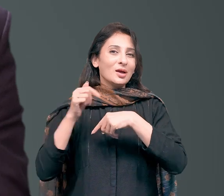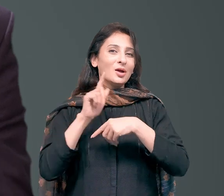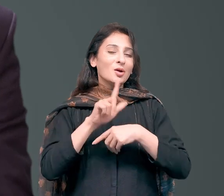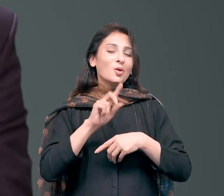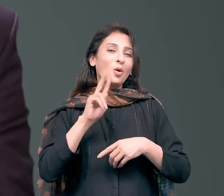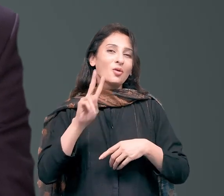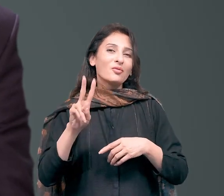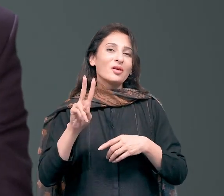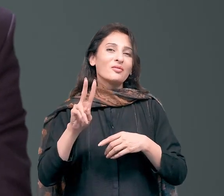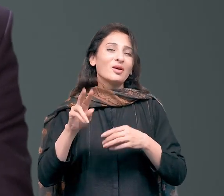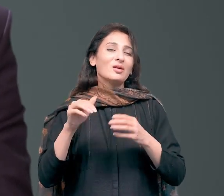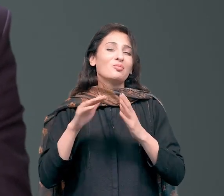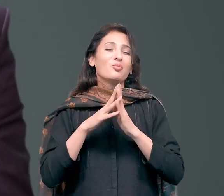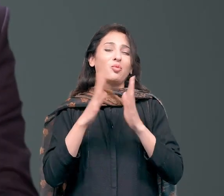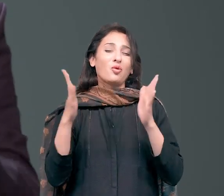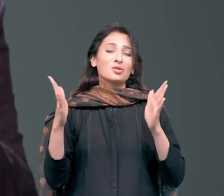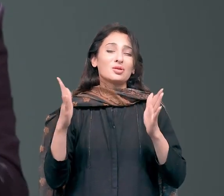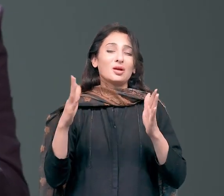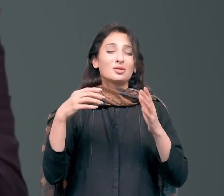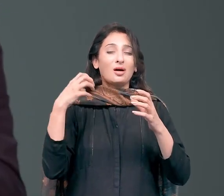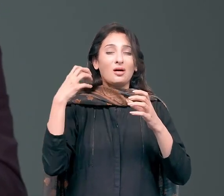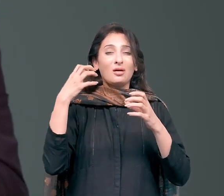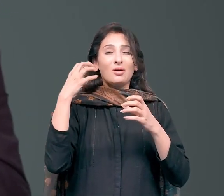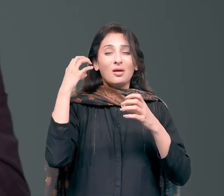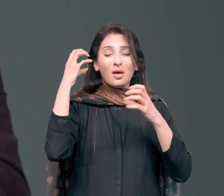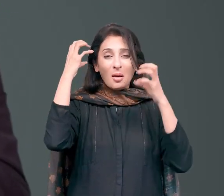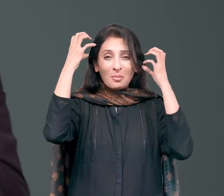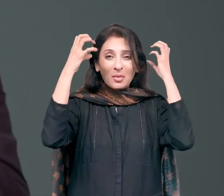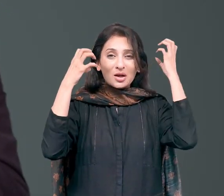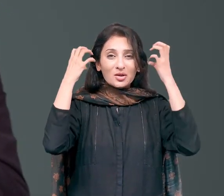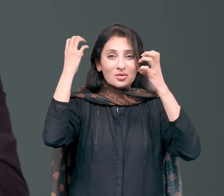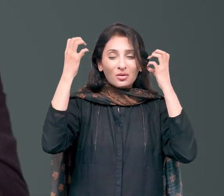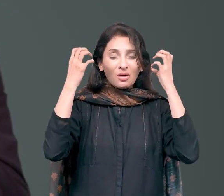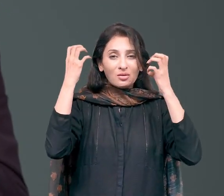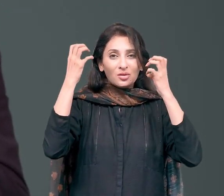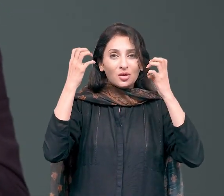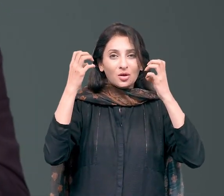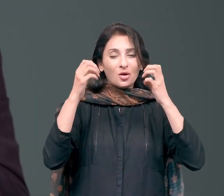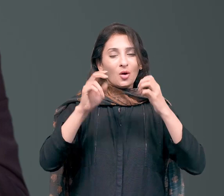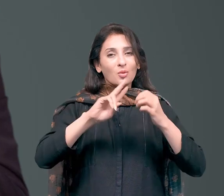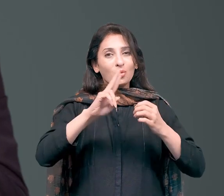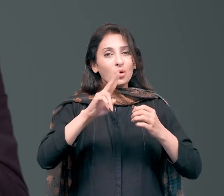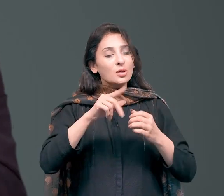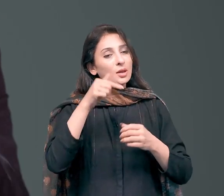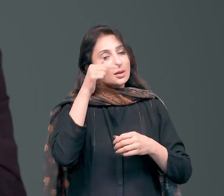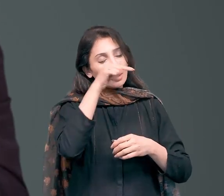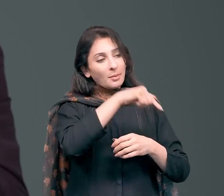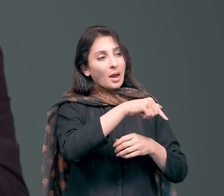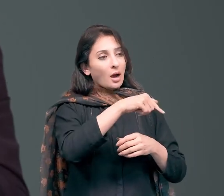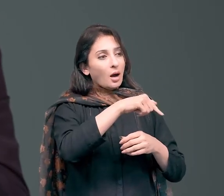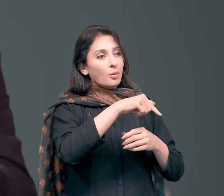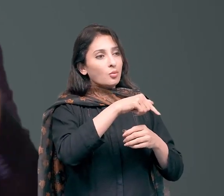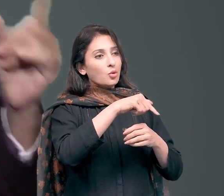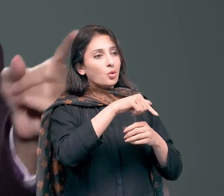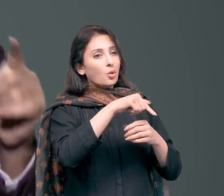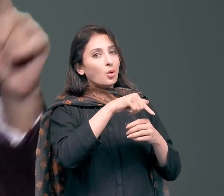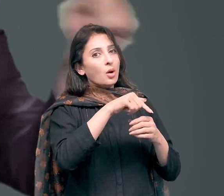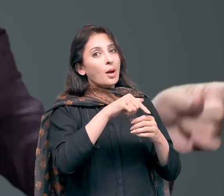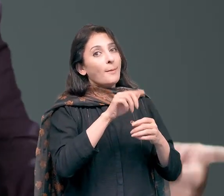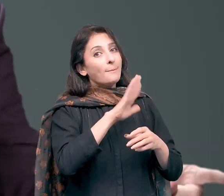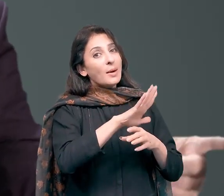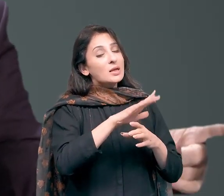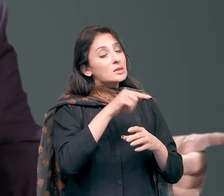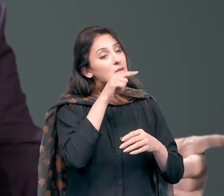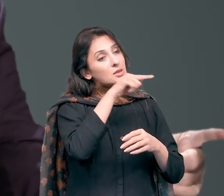آپ کہتے ہیں ٹھیک ہے وہ جائیں. یہ وہ باتیں تھیں جو لارڈ ویول کو بہت دکھ پہنچتا تھا. لارڈ ویول نے کہا کہ میں آپ کے